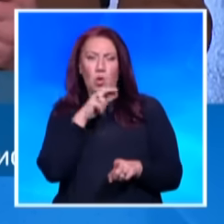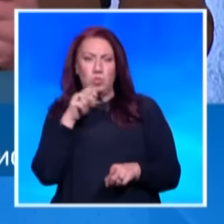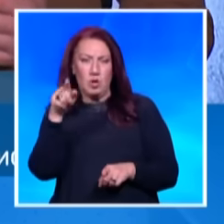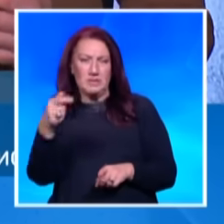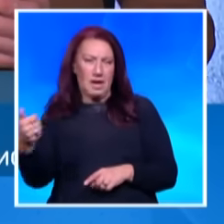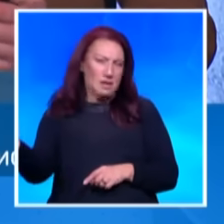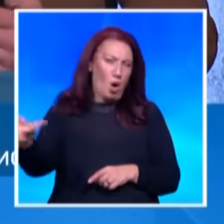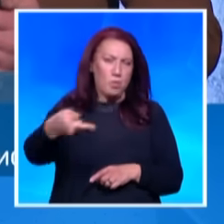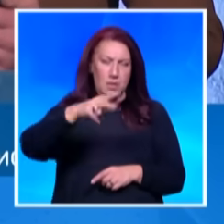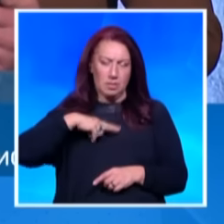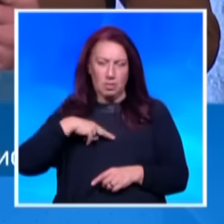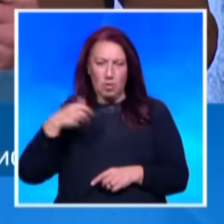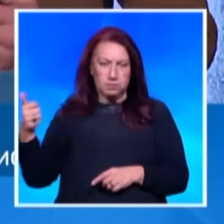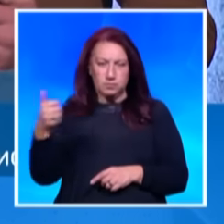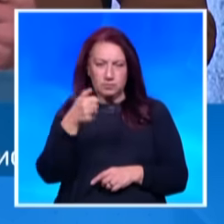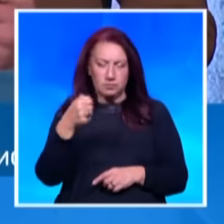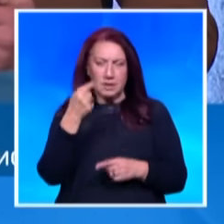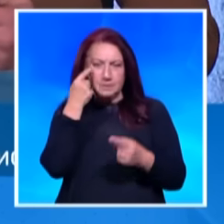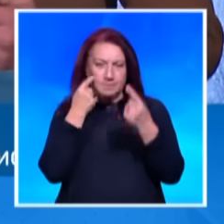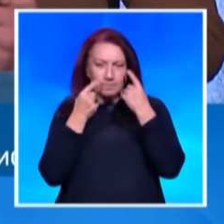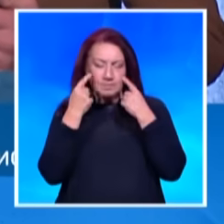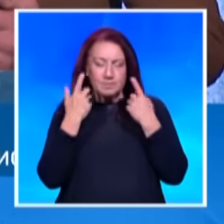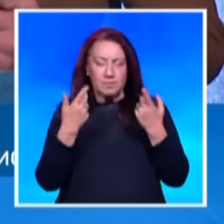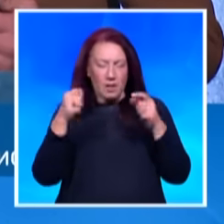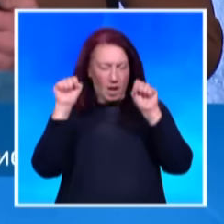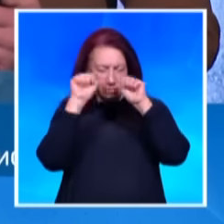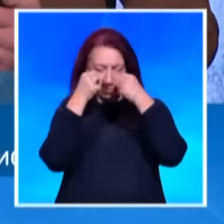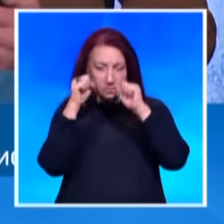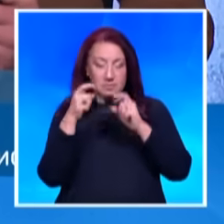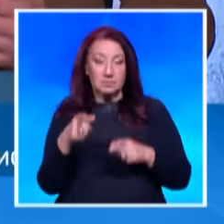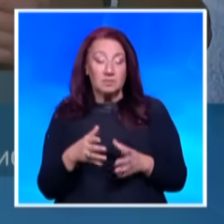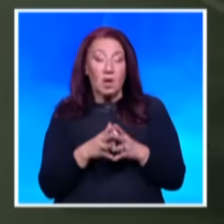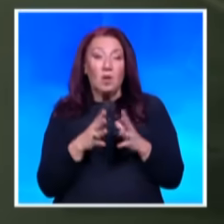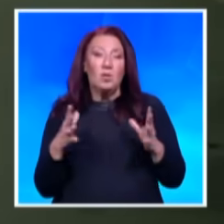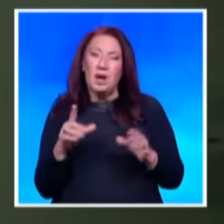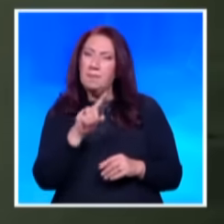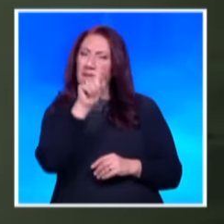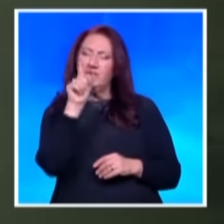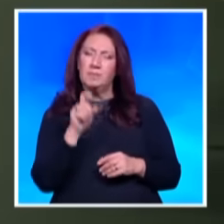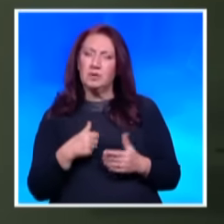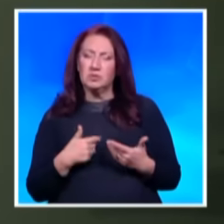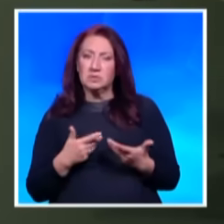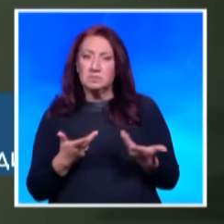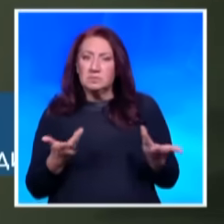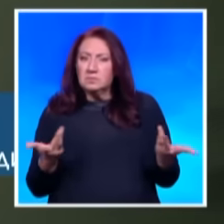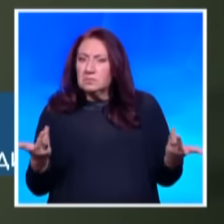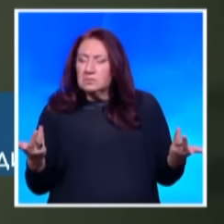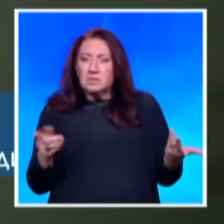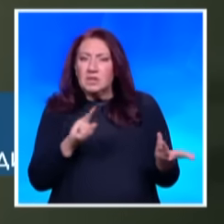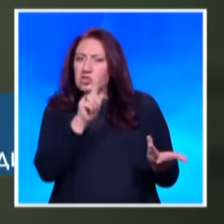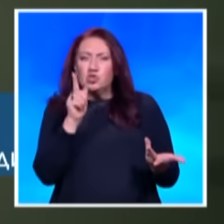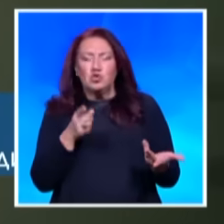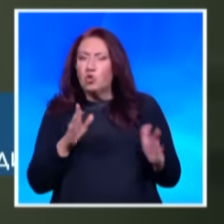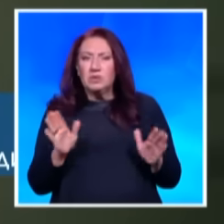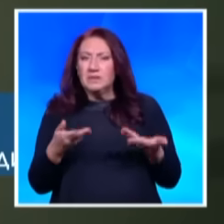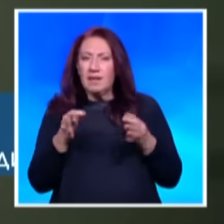и феновете. В крайна сметка този протест, един голям въпрос, който ще си задаваме, защо се получи така, кой е отговорен